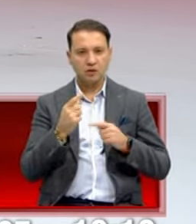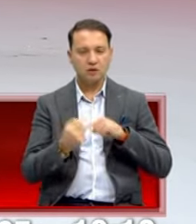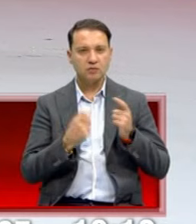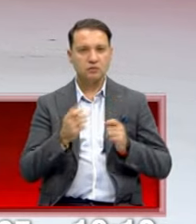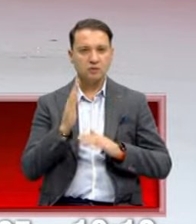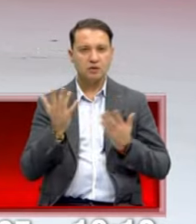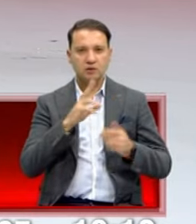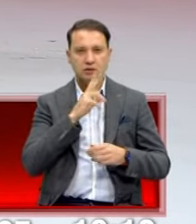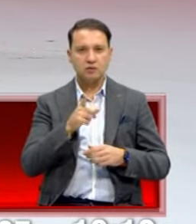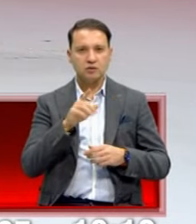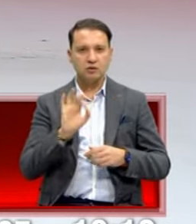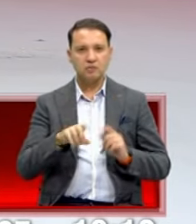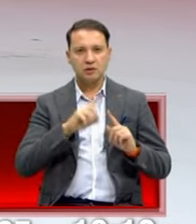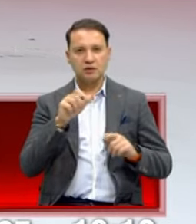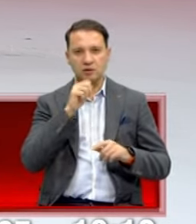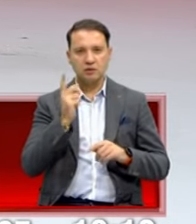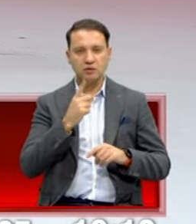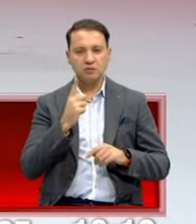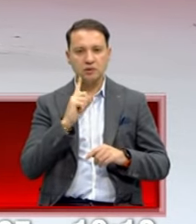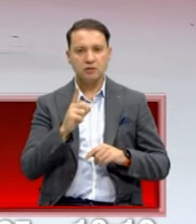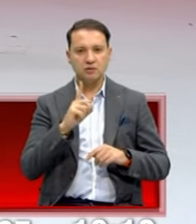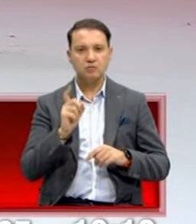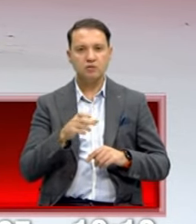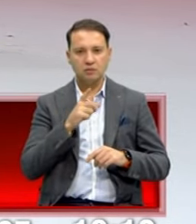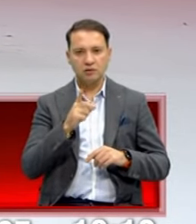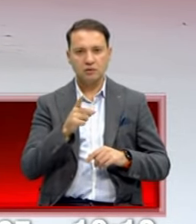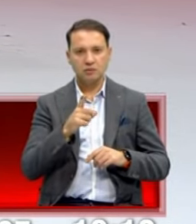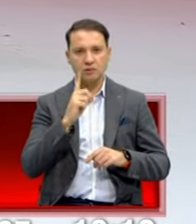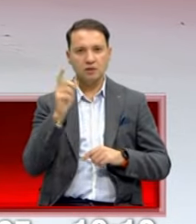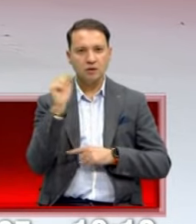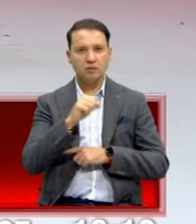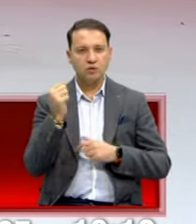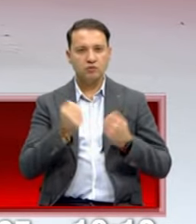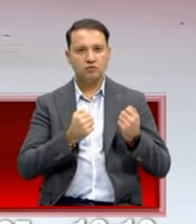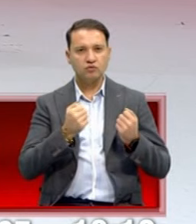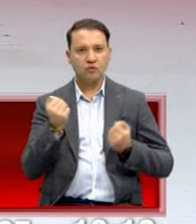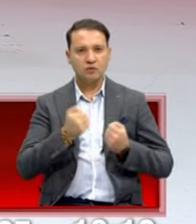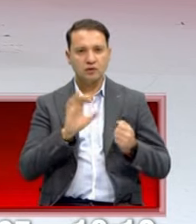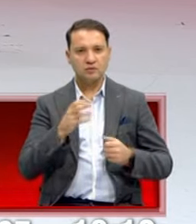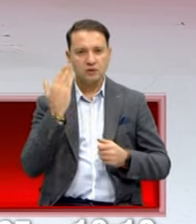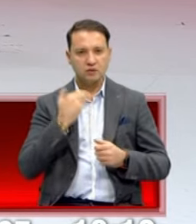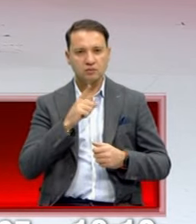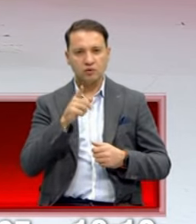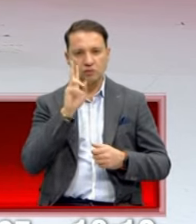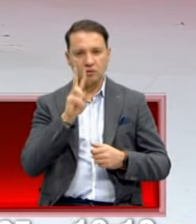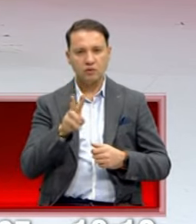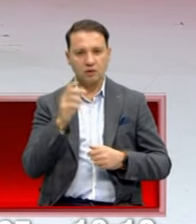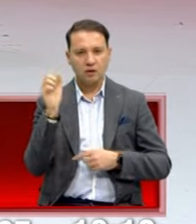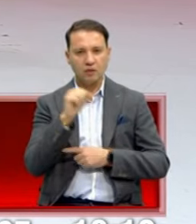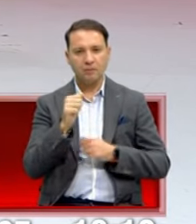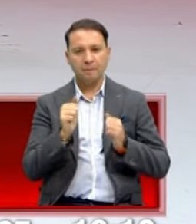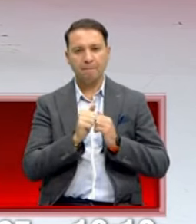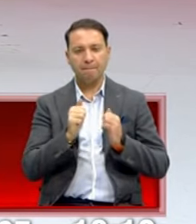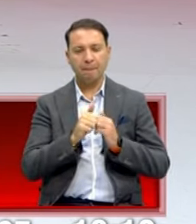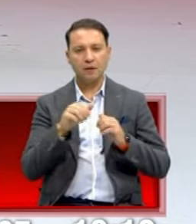ancak ne yazık ki şu ana kadar hiçbirinden iz yok. Bir kamyon şoförünün şimdi izlediğiniz bu görüntüdeki kamyonla